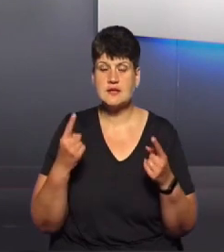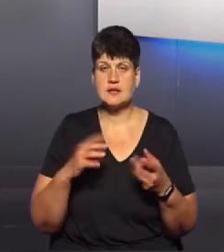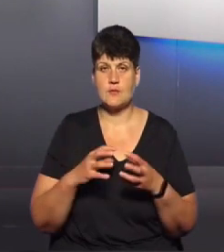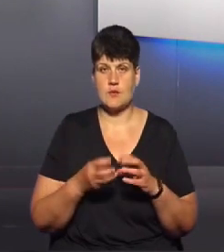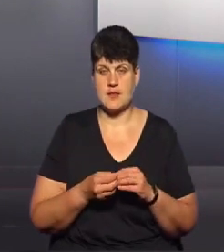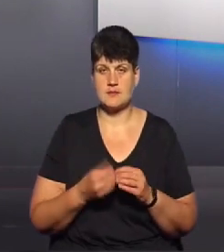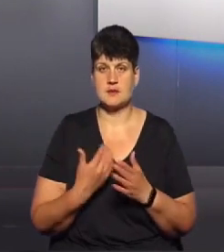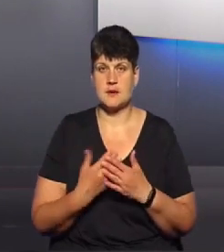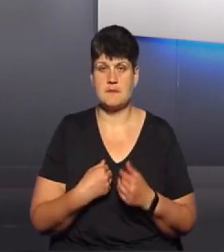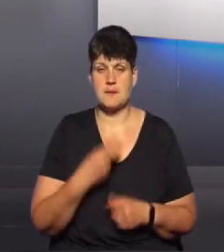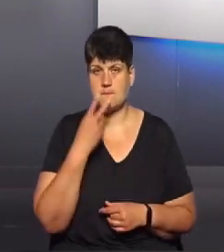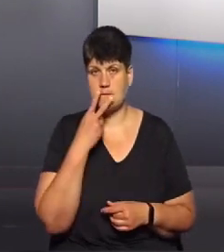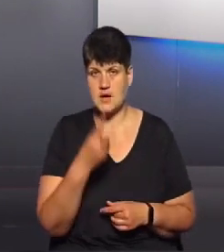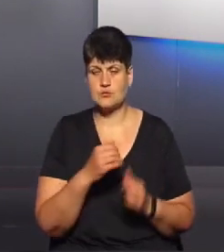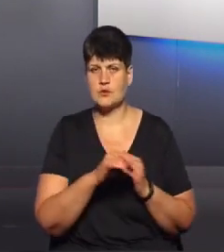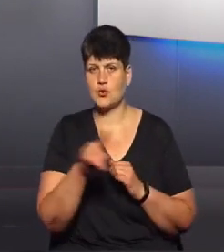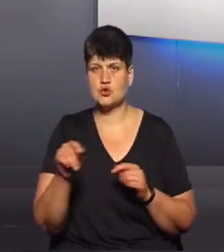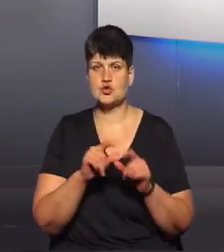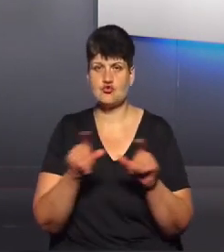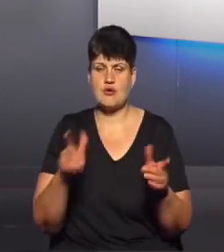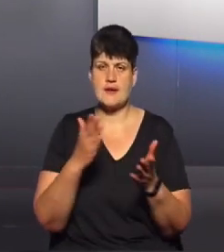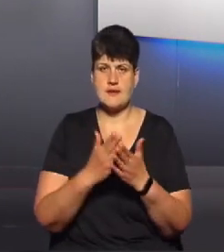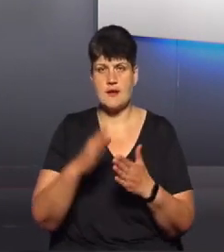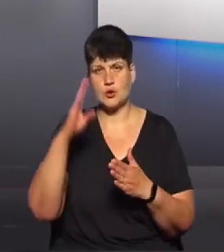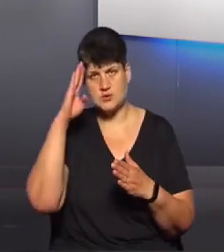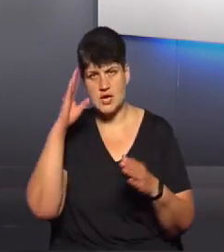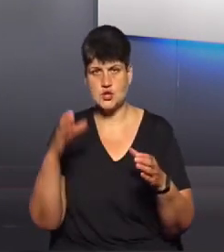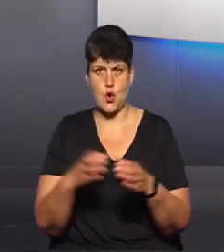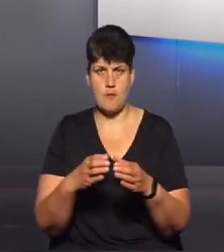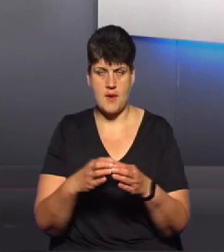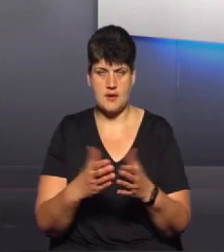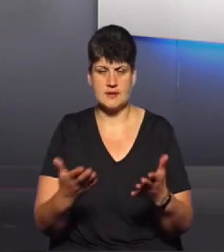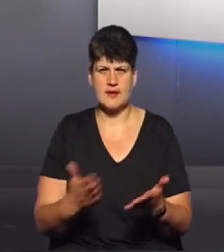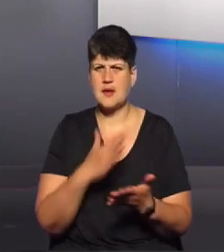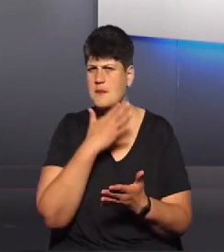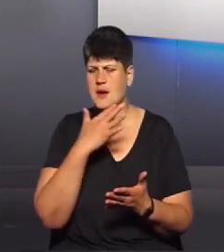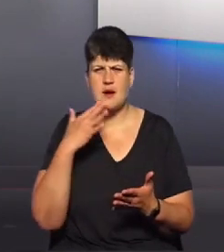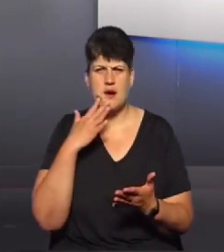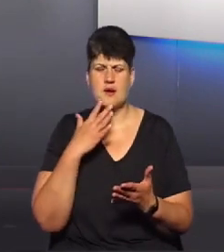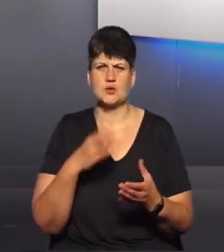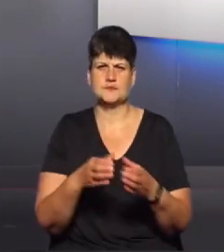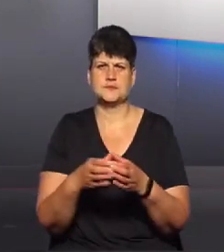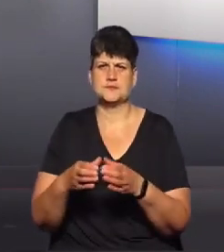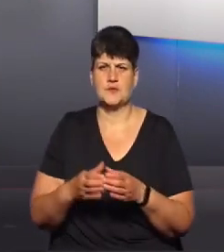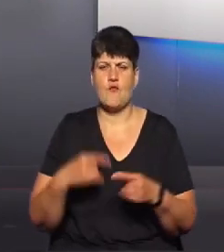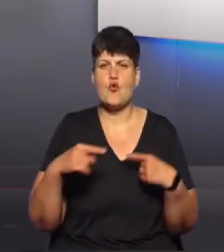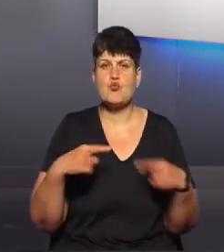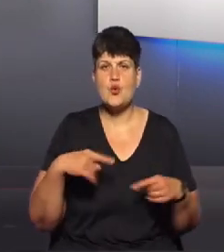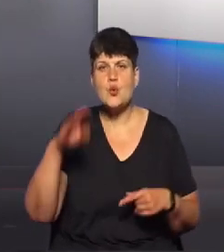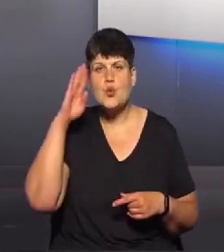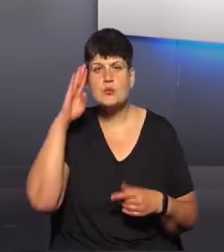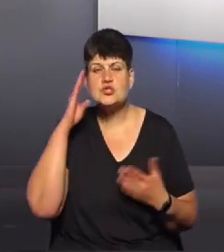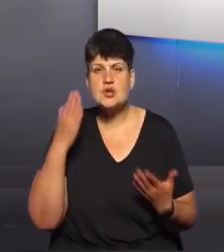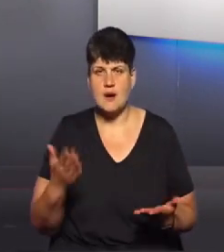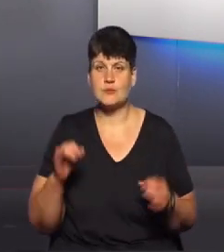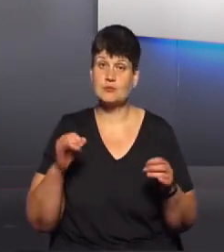ми бачимо, що при кожній школі є хлопчача футбольна команда, є дуже багато секцій футбольних хлопчачих. Можливо, потрібно зробити